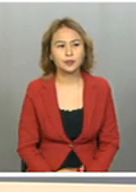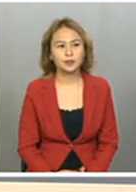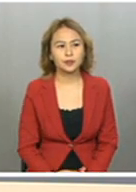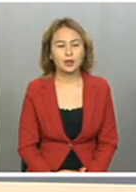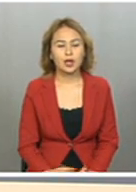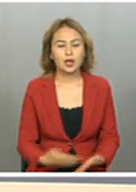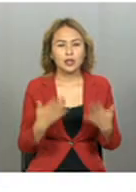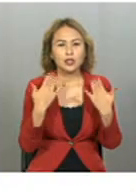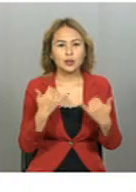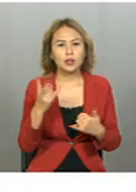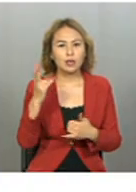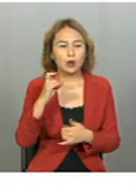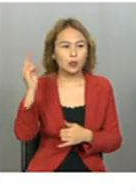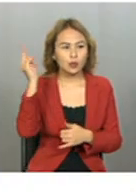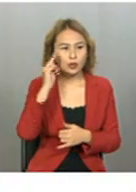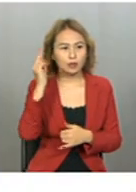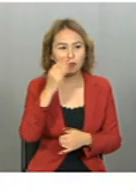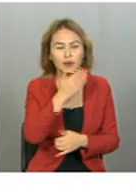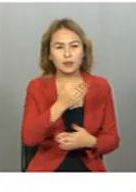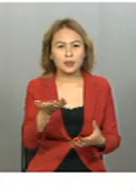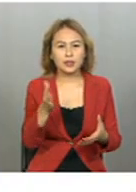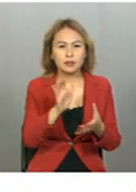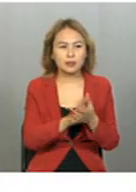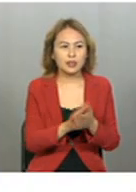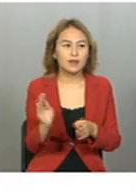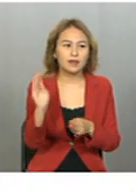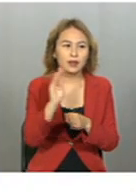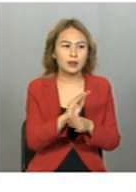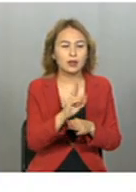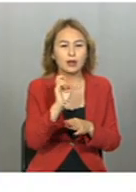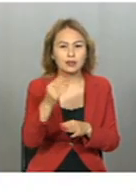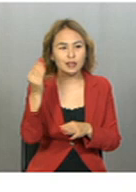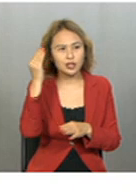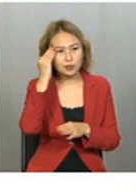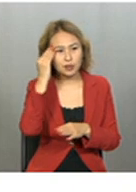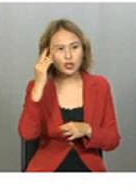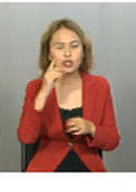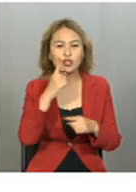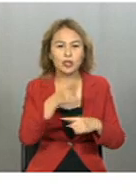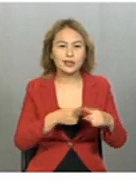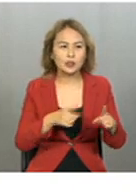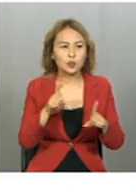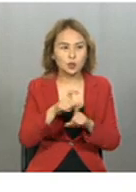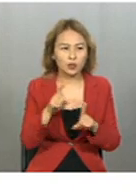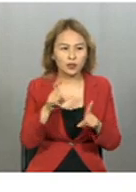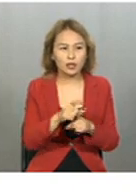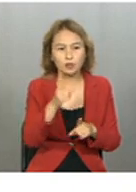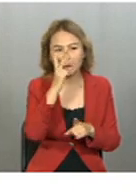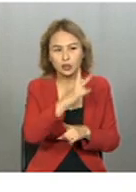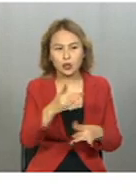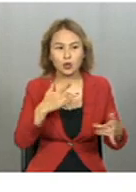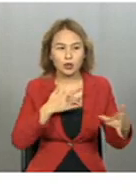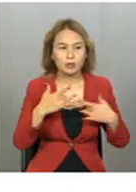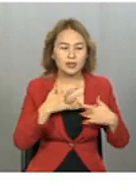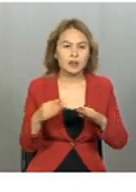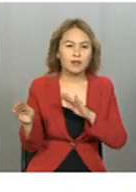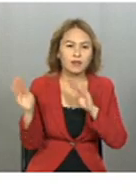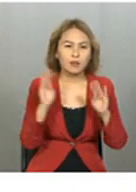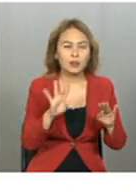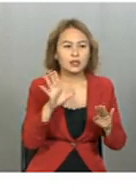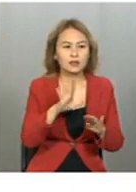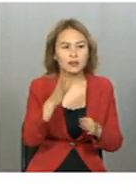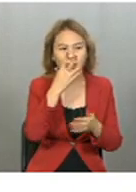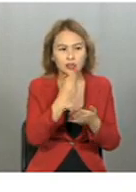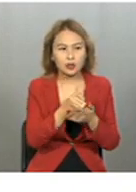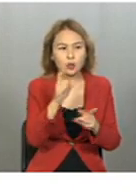Сегодня на уроке вы познакомитесь с приставкой как значимой частью слова, рассмотрите роль приставок в